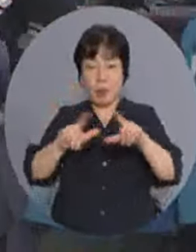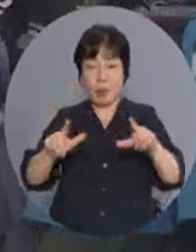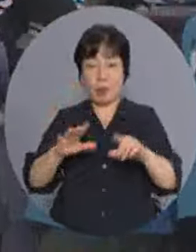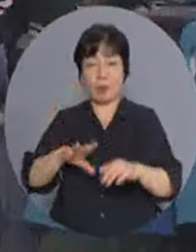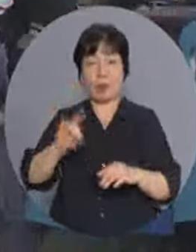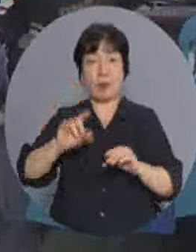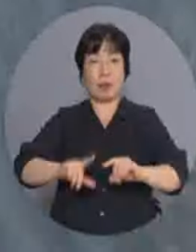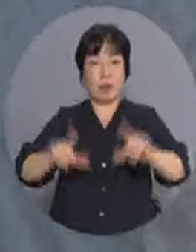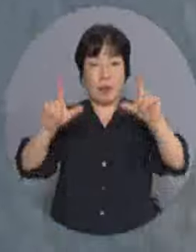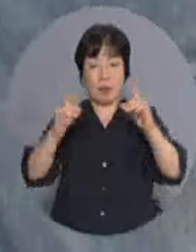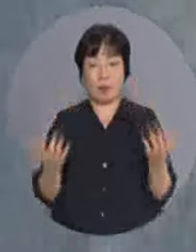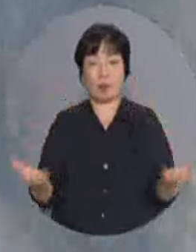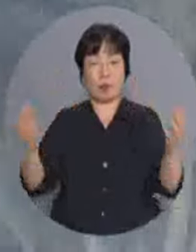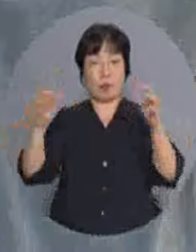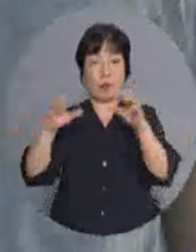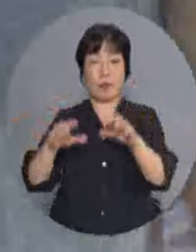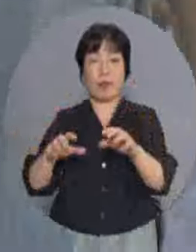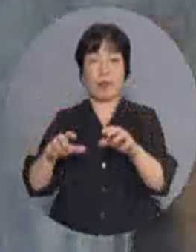개막 첫날부터